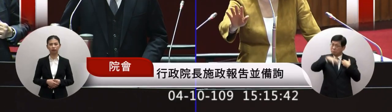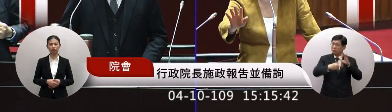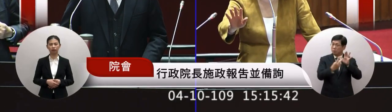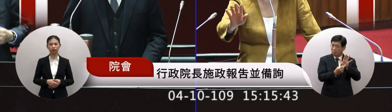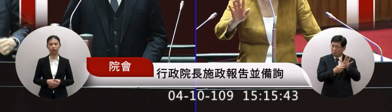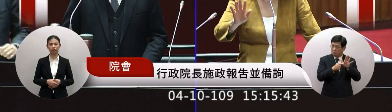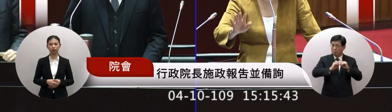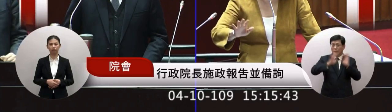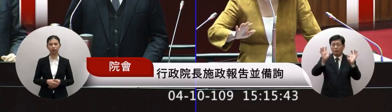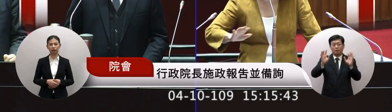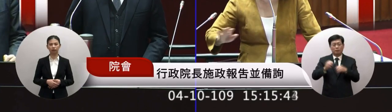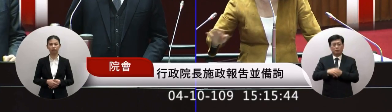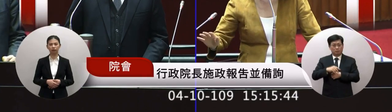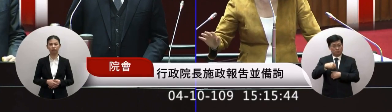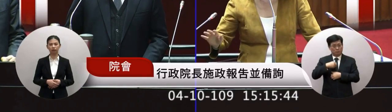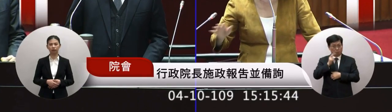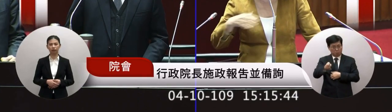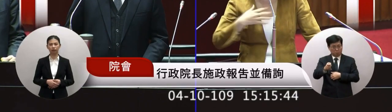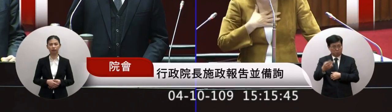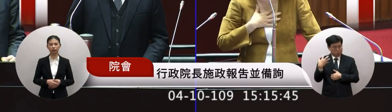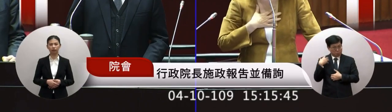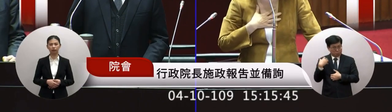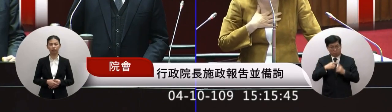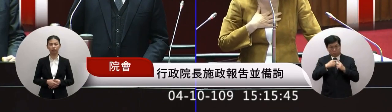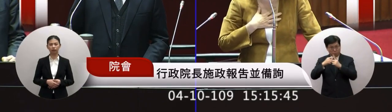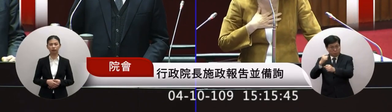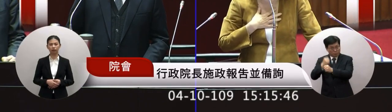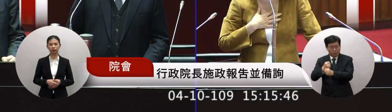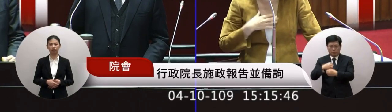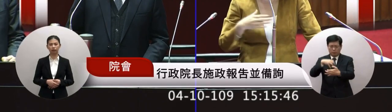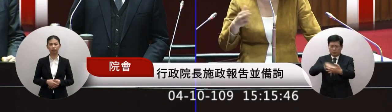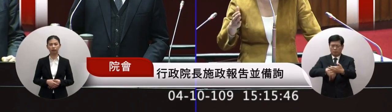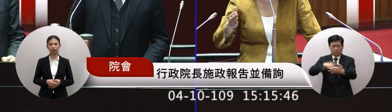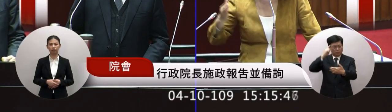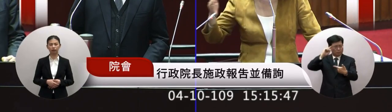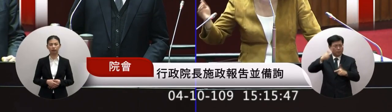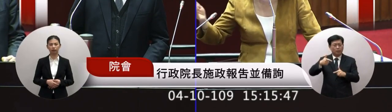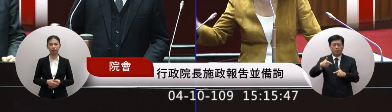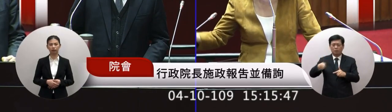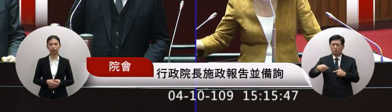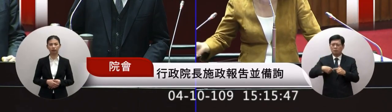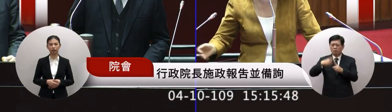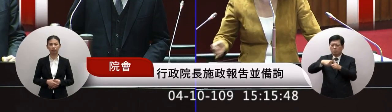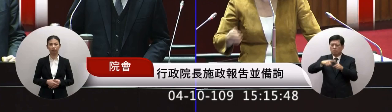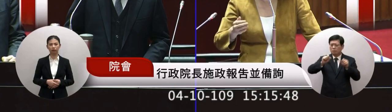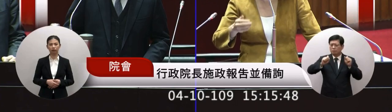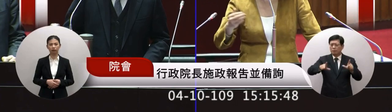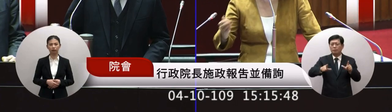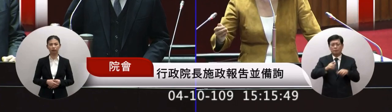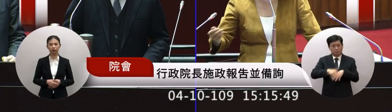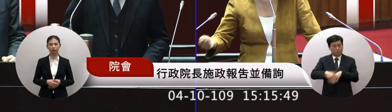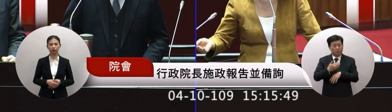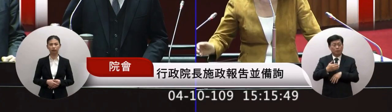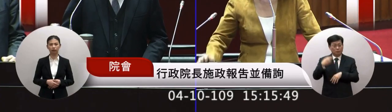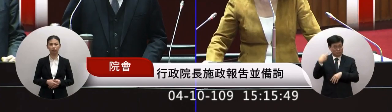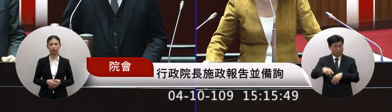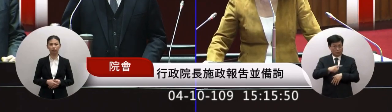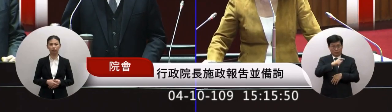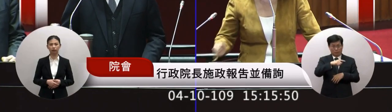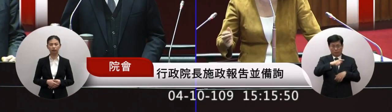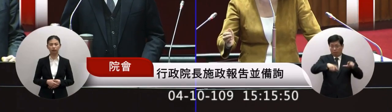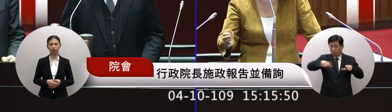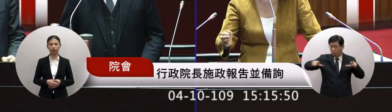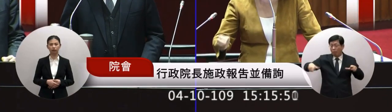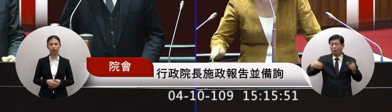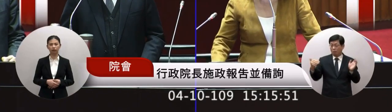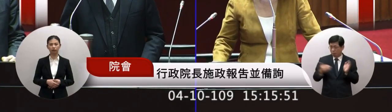的时候呢，然后执行的单位呢，他心中有另外一把尺，所以他做的程度是不一样，也因为心中各有一把尺，